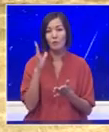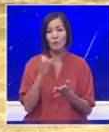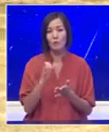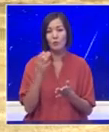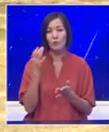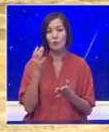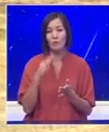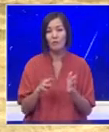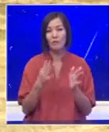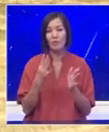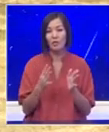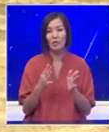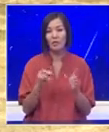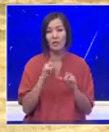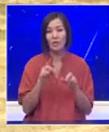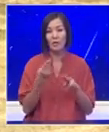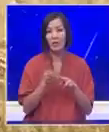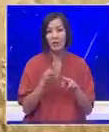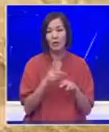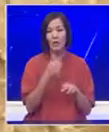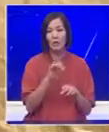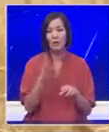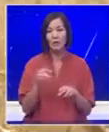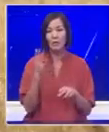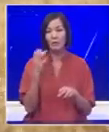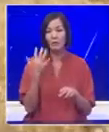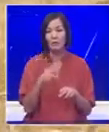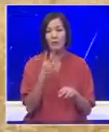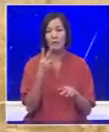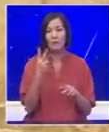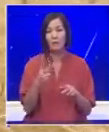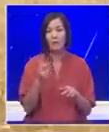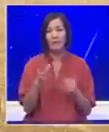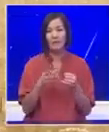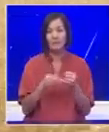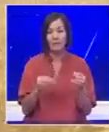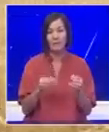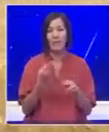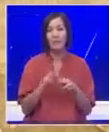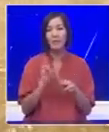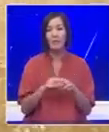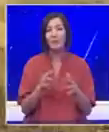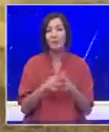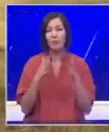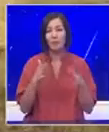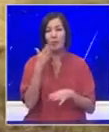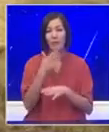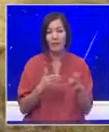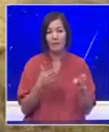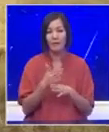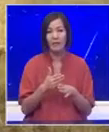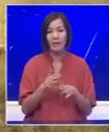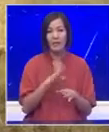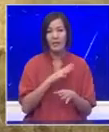субъекта которые занимают один миллион триста пятьдесят две тысячи гектаров земли при этом более половины из них не